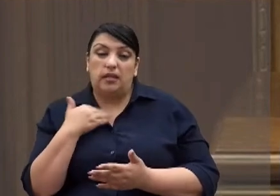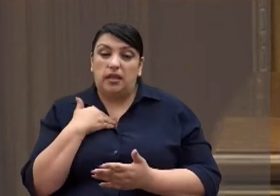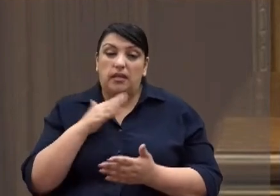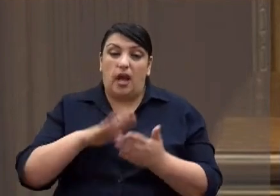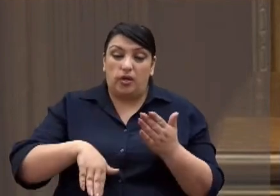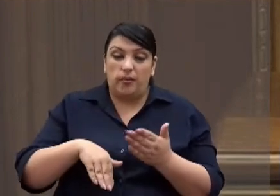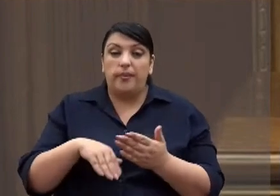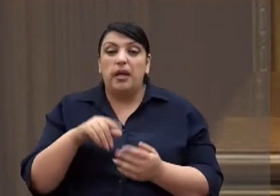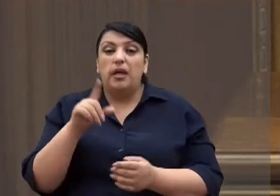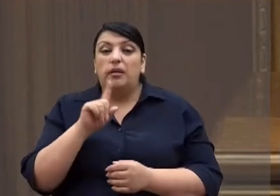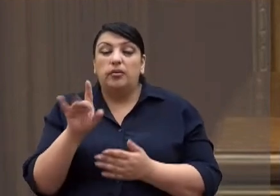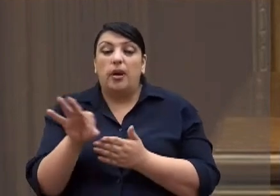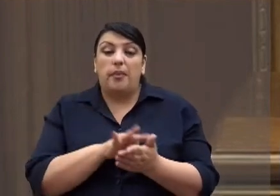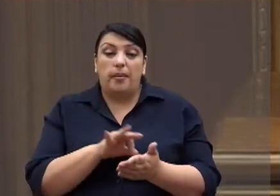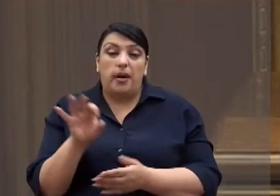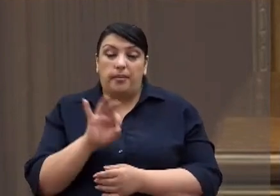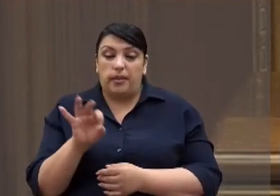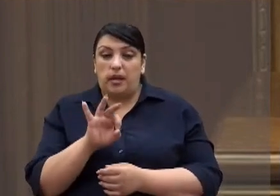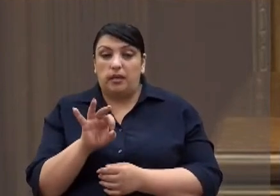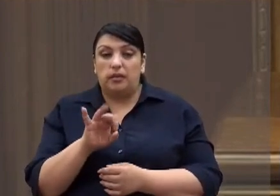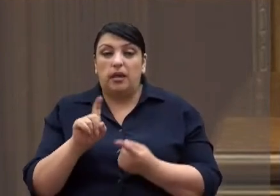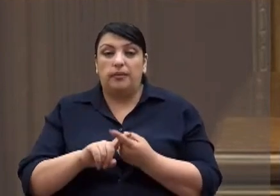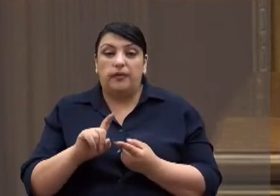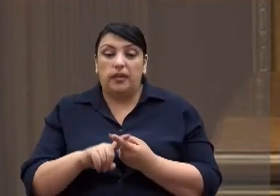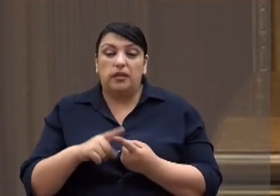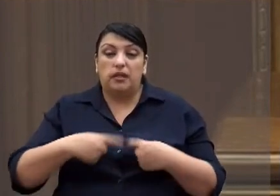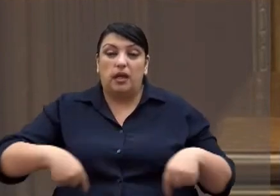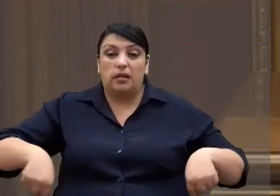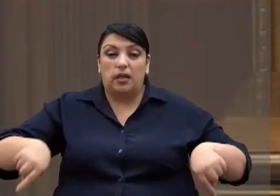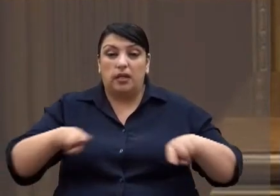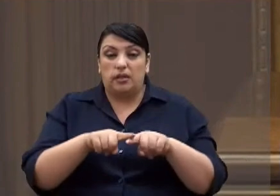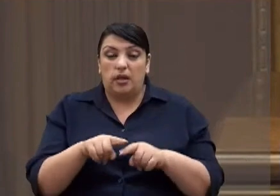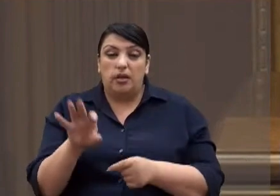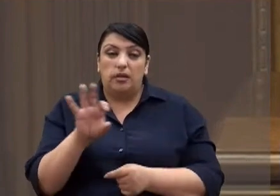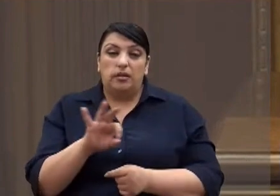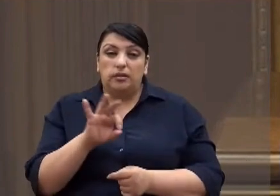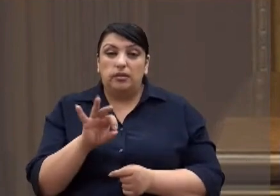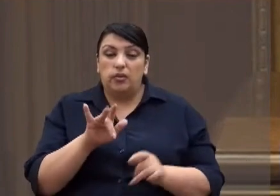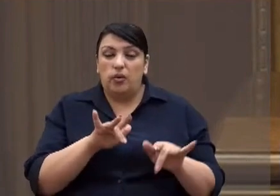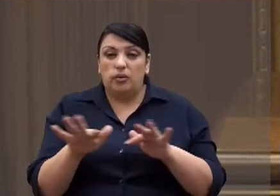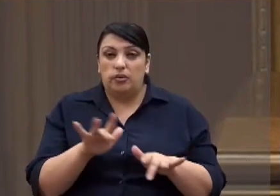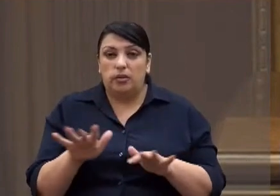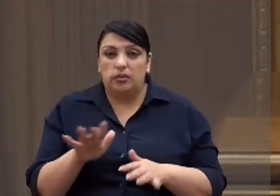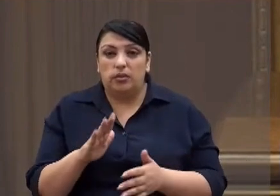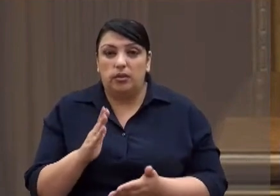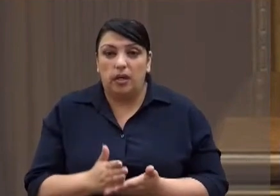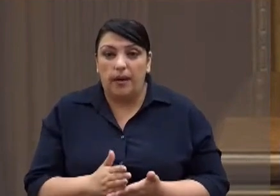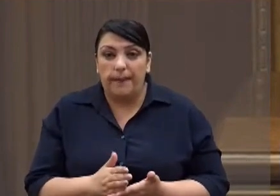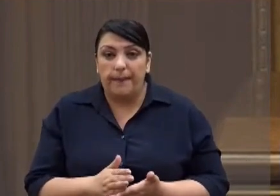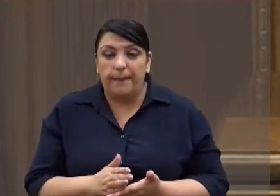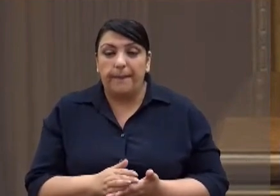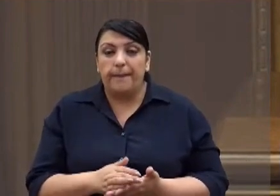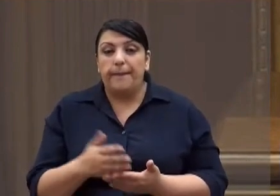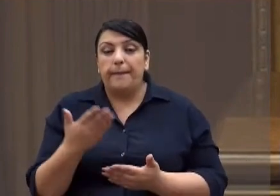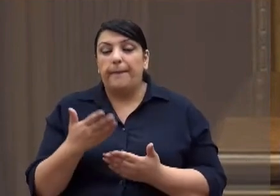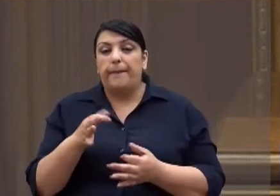անհապաղ, կարծում եմ, որ սա կապված է տարածաշրջանում տեղի ունեցող գործընթացների հետ, երբ որ ես ասում եմ